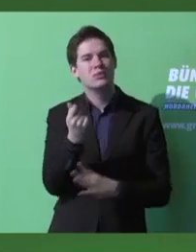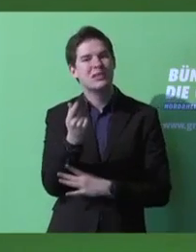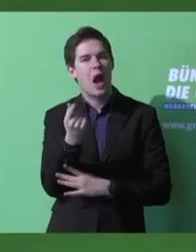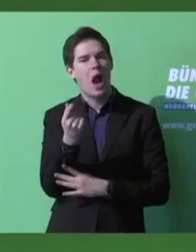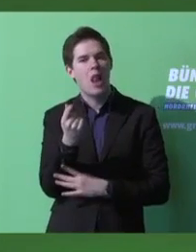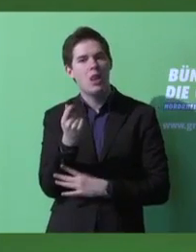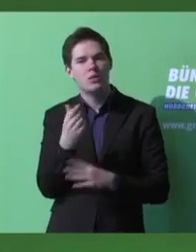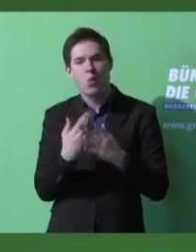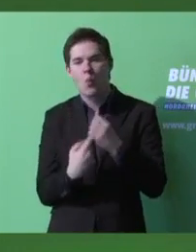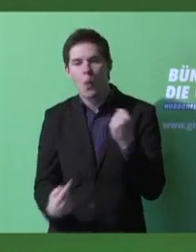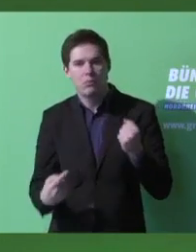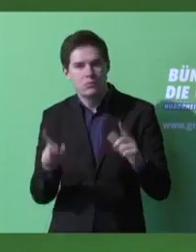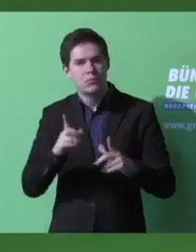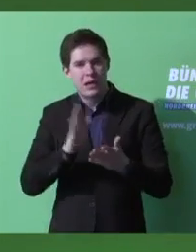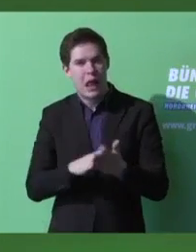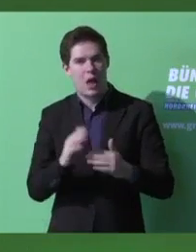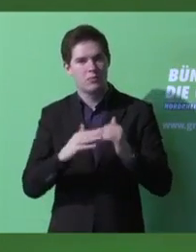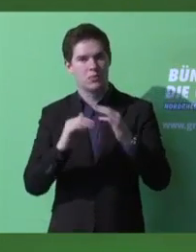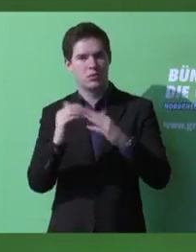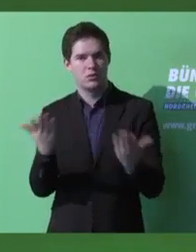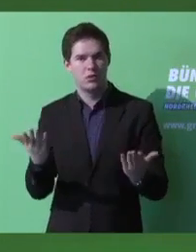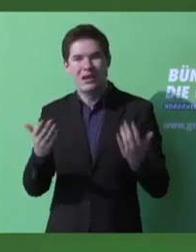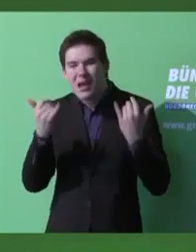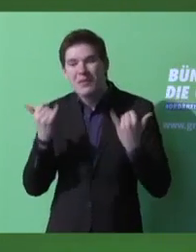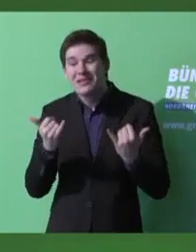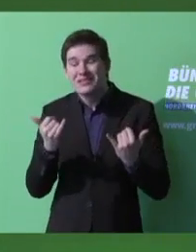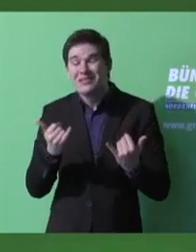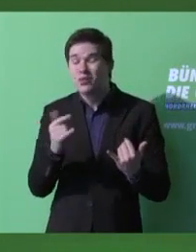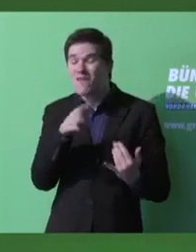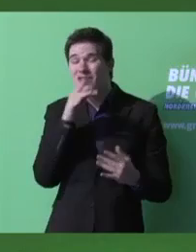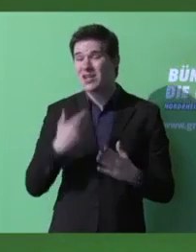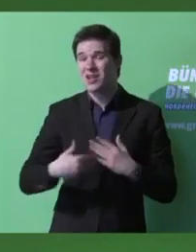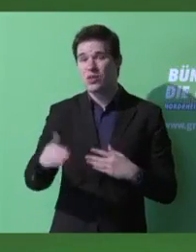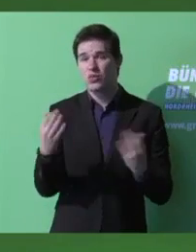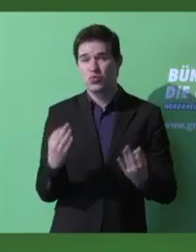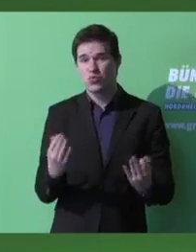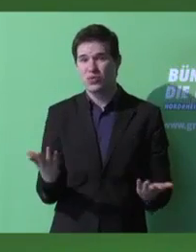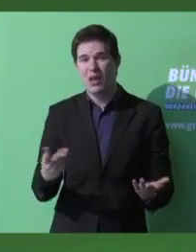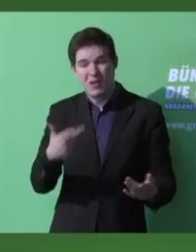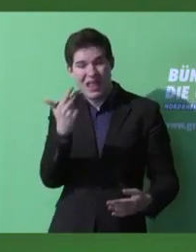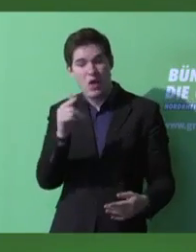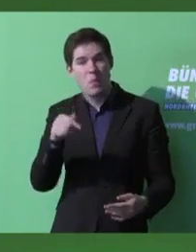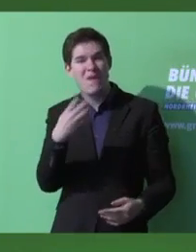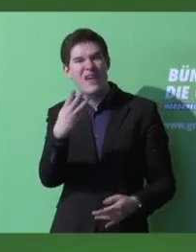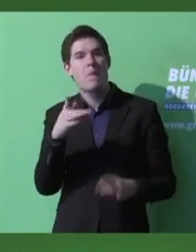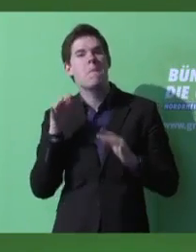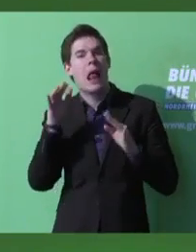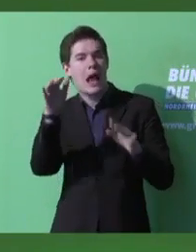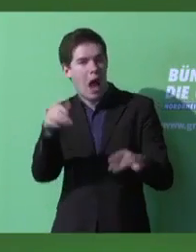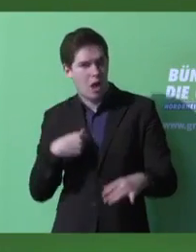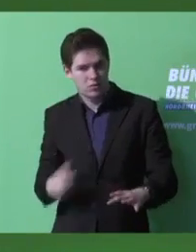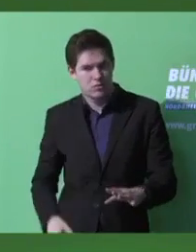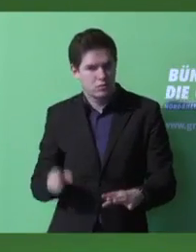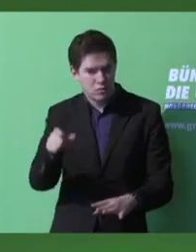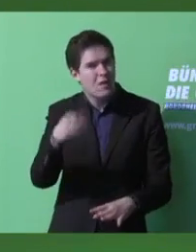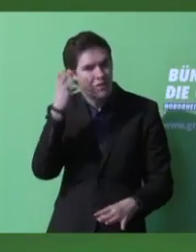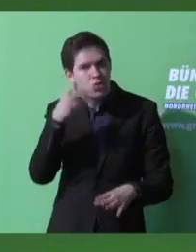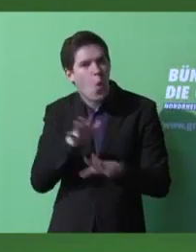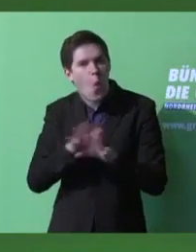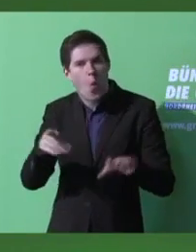aus diesem Haushaltsdruck herauskommen. Da ist noch viel zu tun, aber ohne die 3,4 Milliarden, die wir in Nordrhein-Westfalen da investieren, wäre diese Trendwende